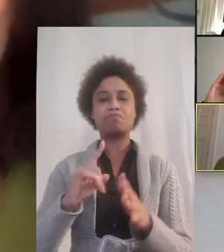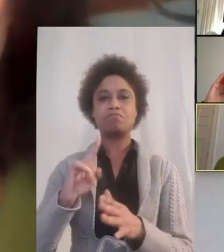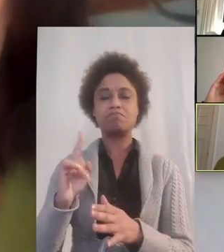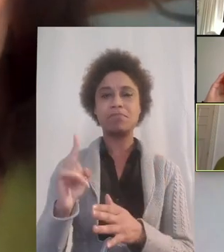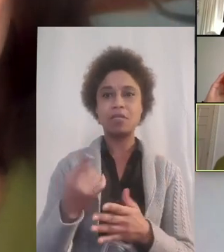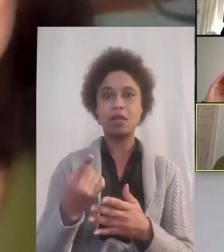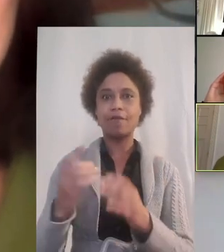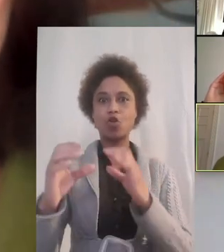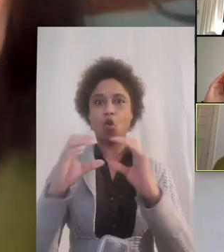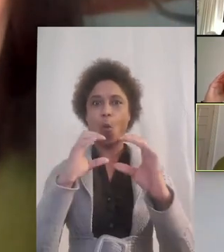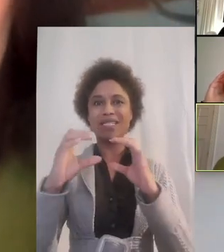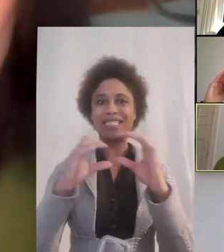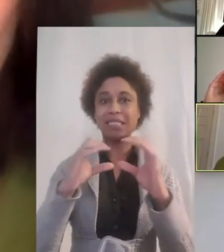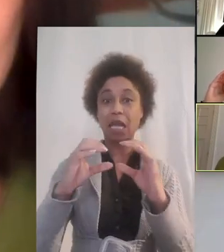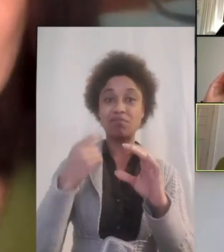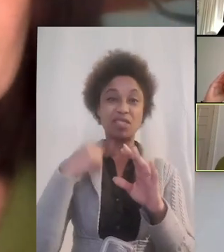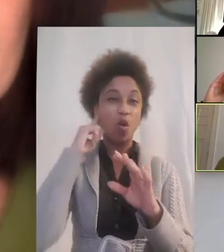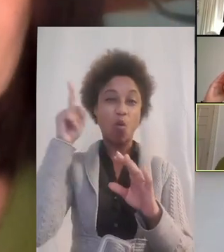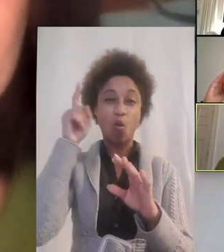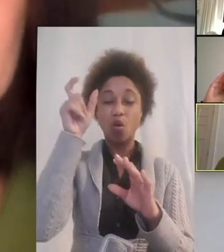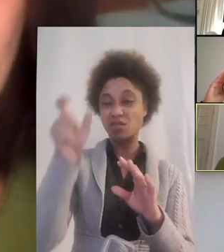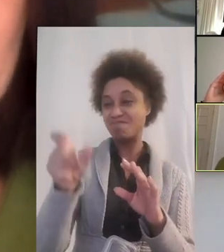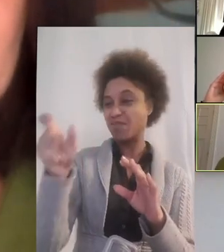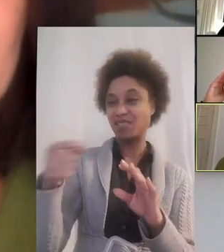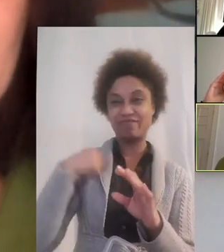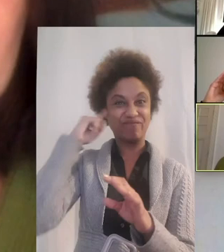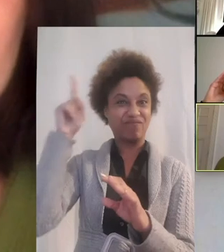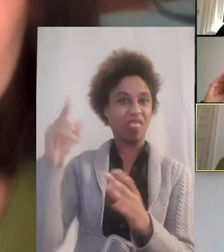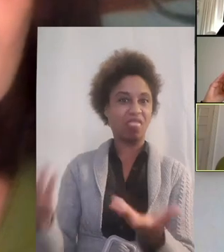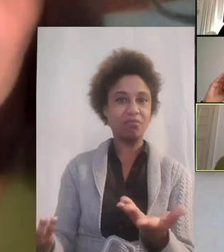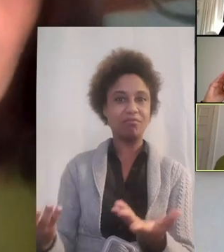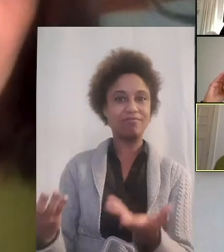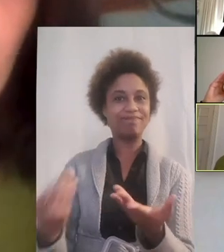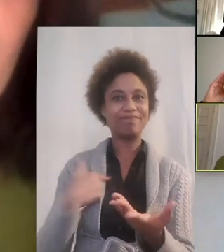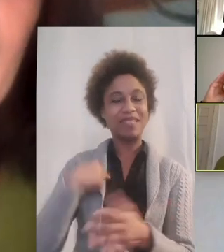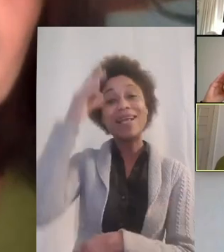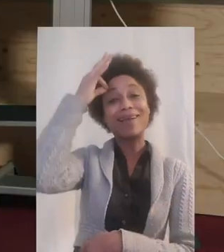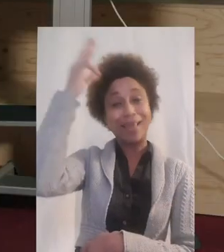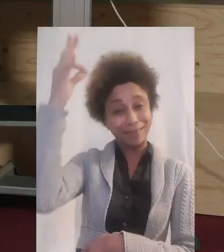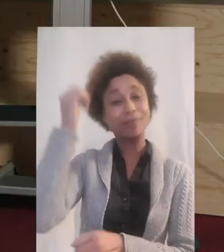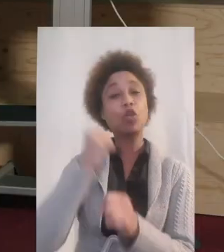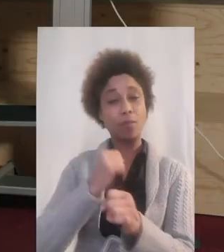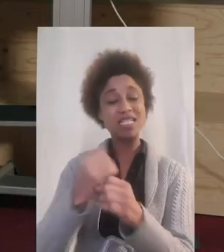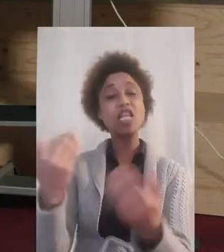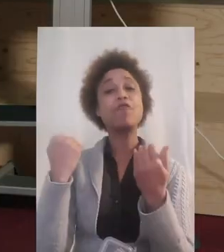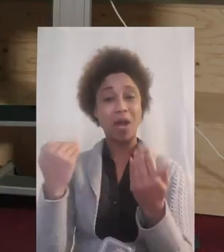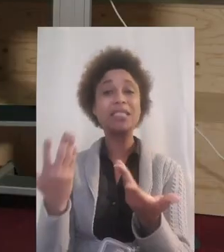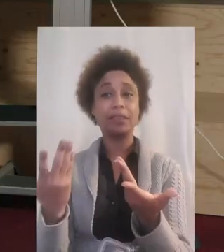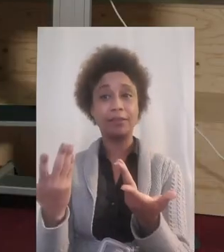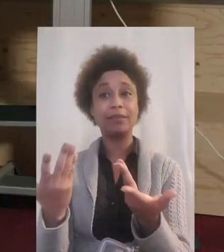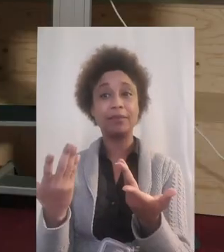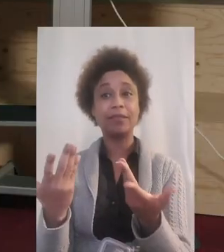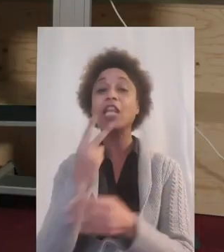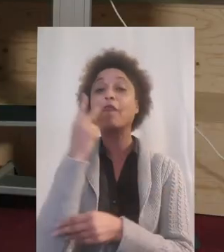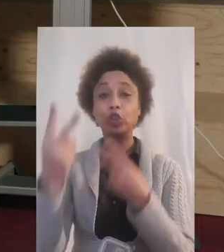moeten communiceren met horende mensen die van niets weten. Dus ja, kennis inderdaad, informatie, yes, en